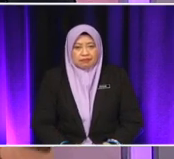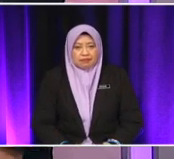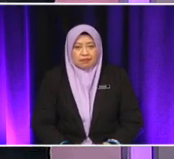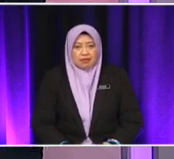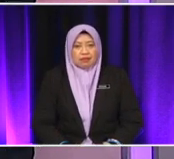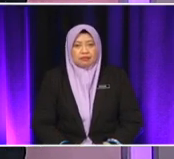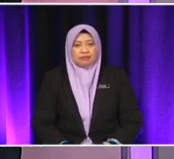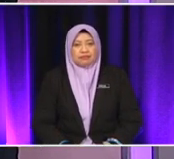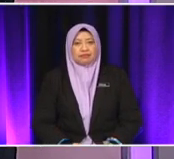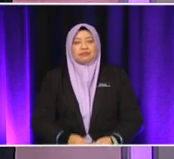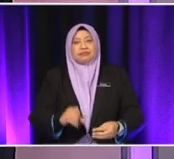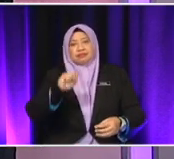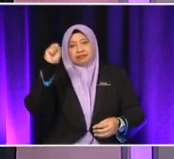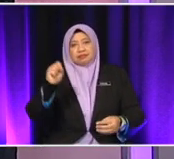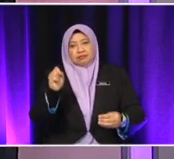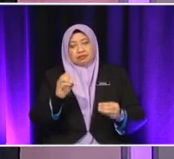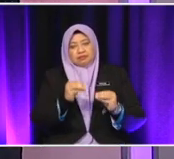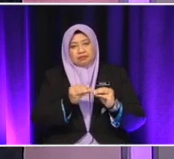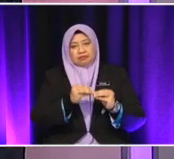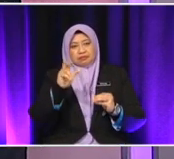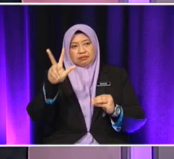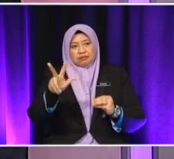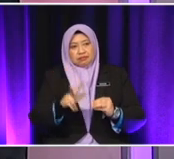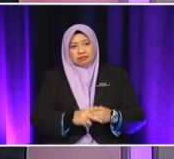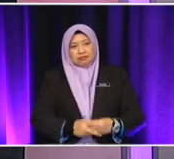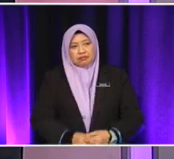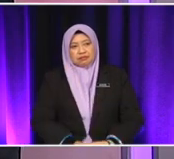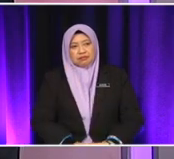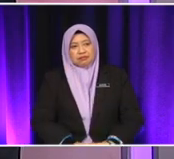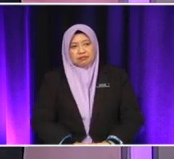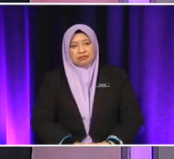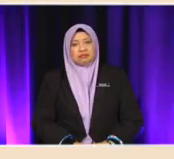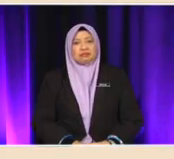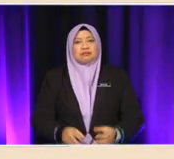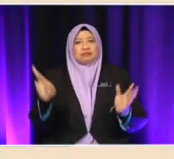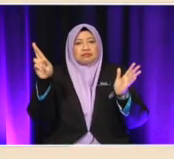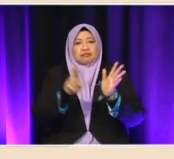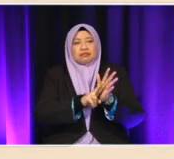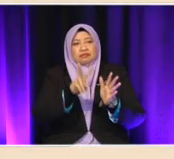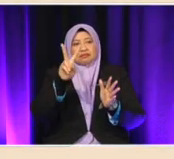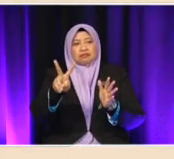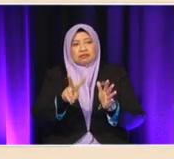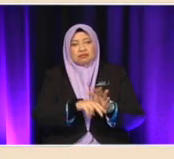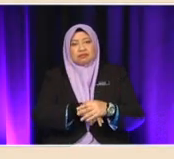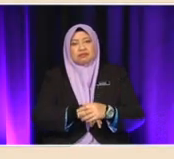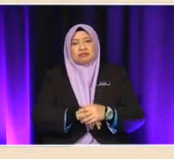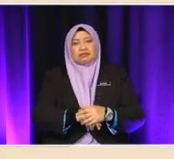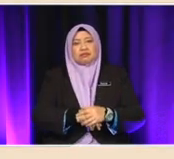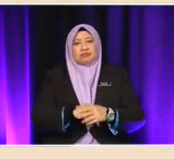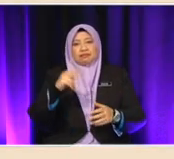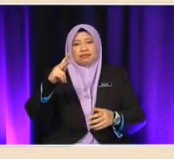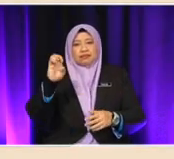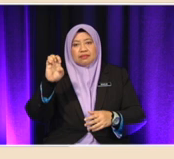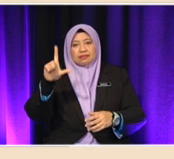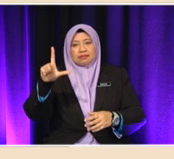kita ada yang ketiga salah yang ketiga kita coba lagi soalnya yang ketiga Raja Dua berkaitan dengan keluk penawaran